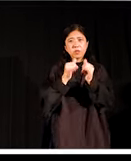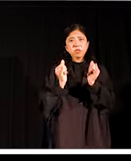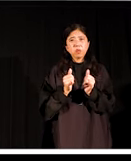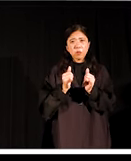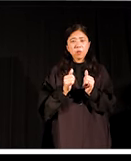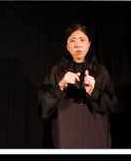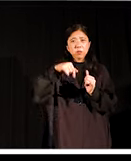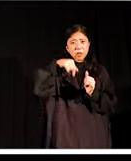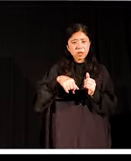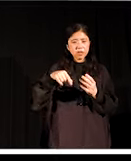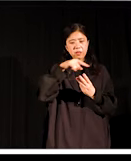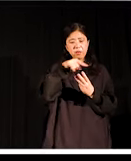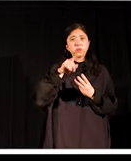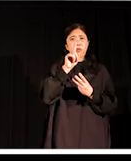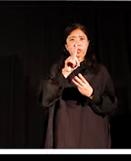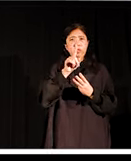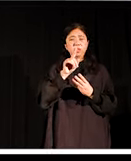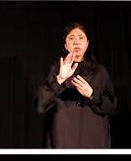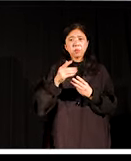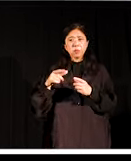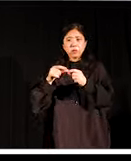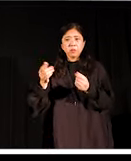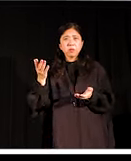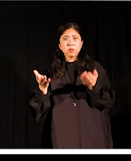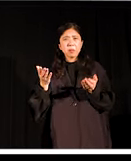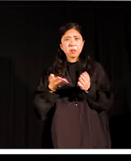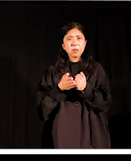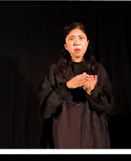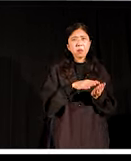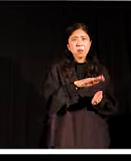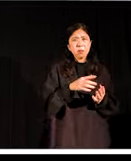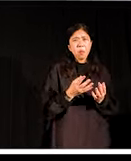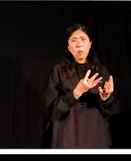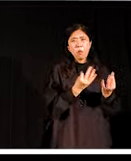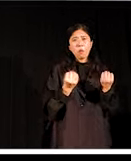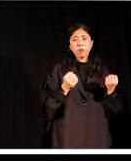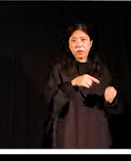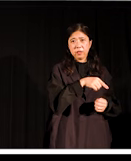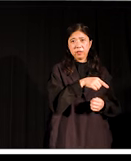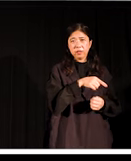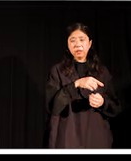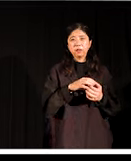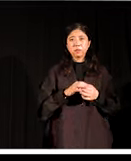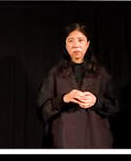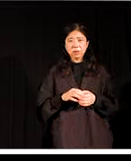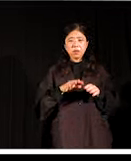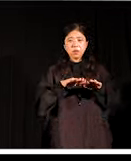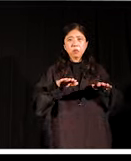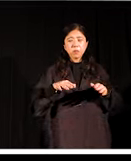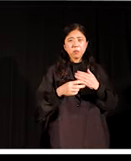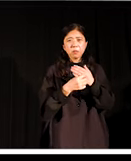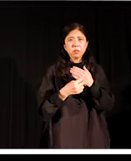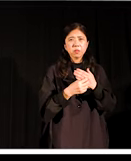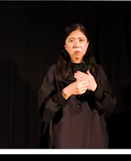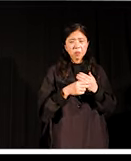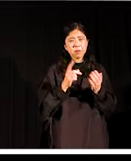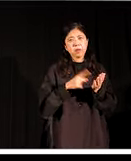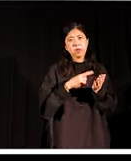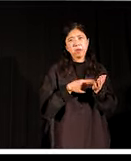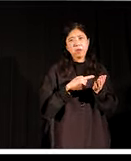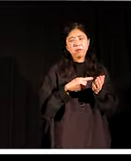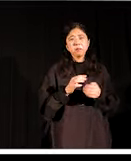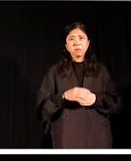けれど乳幼児死亡率がやっぱり日本の10倍以上なんですねというのもあの圧倒的に商品の治療をできる施設が少ないですしお金が